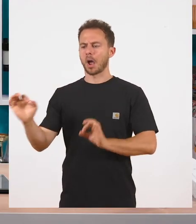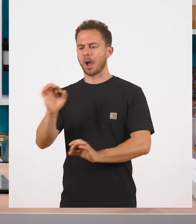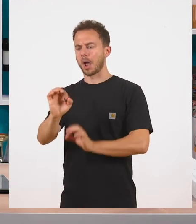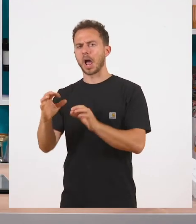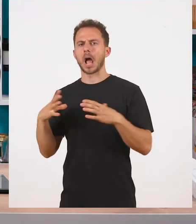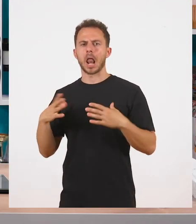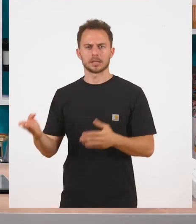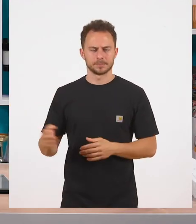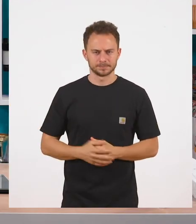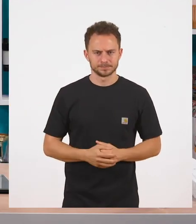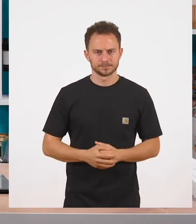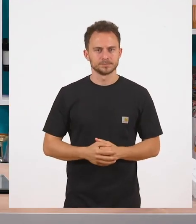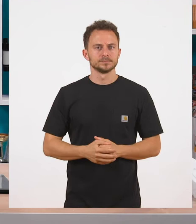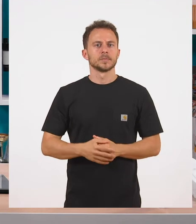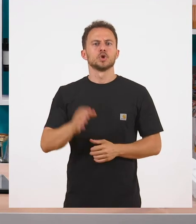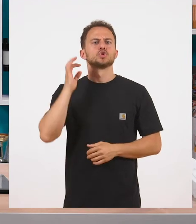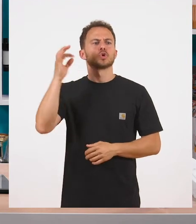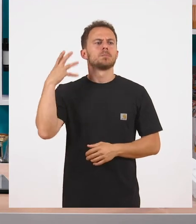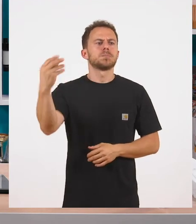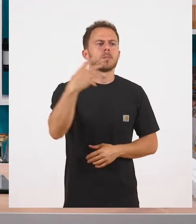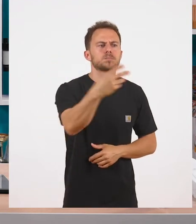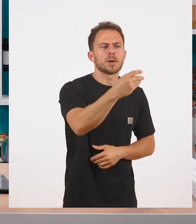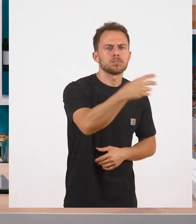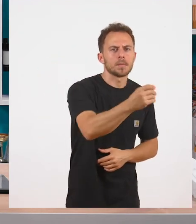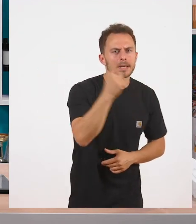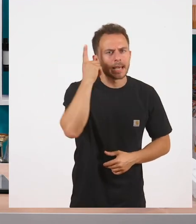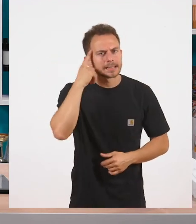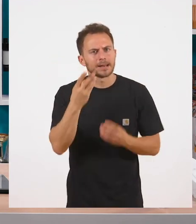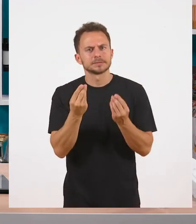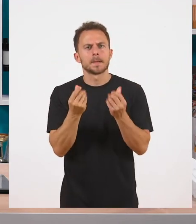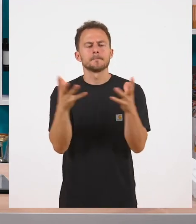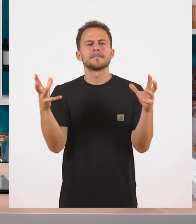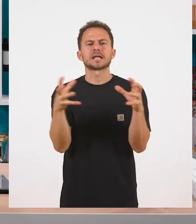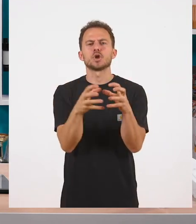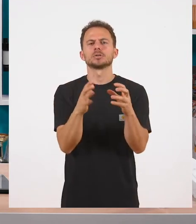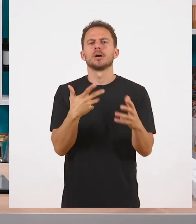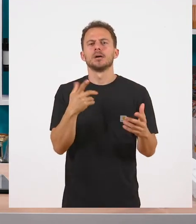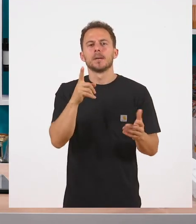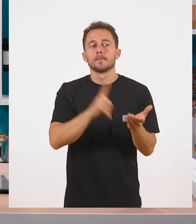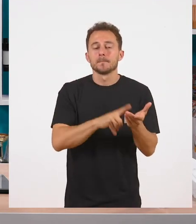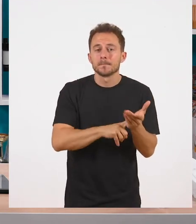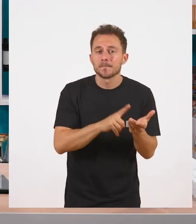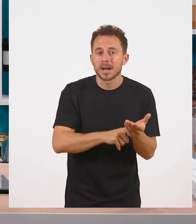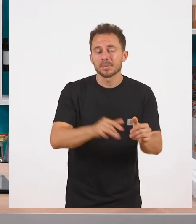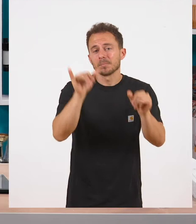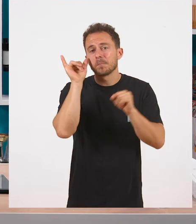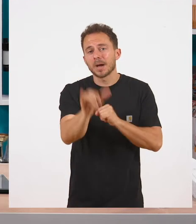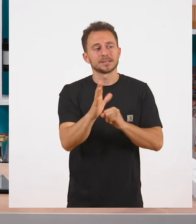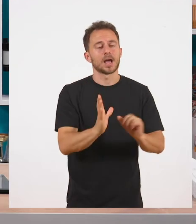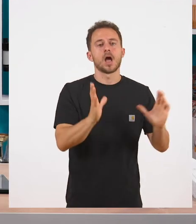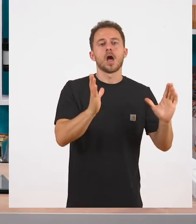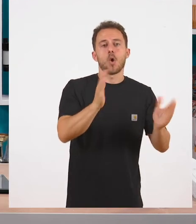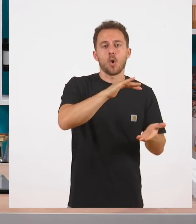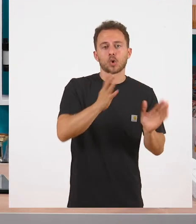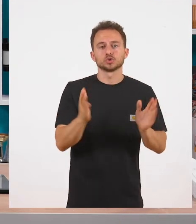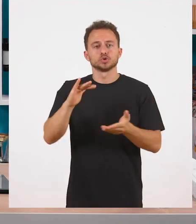Για να κατανοήσουμε, για να συγκρίνουμε τις πυκνότητες, θα πρέπει να μιλάμε πάντα στην ίδια μονάδα του όγκου. Για παράδειγμα, τι